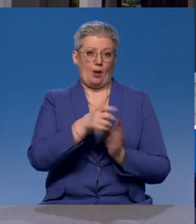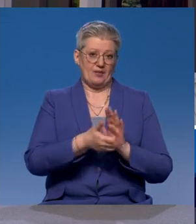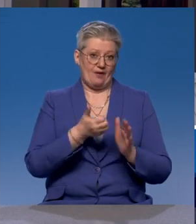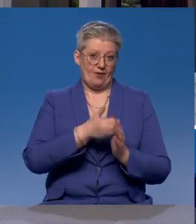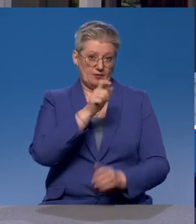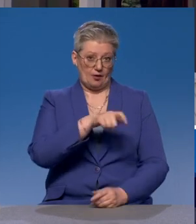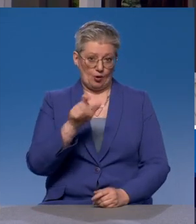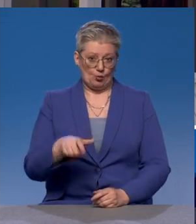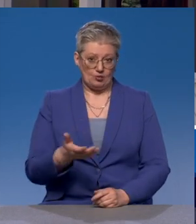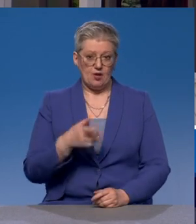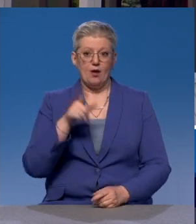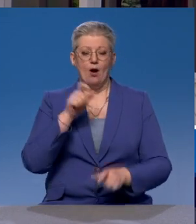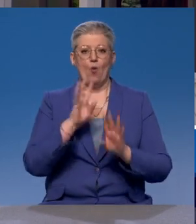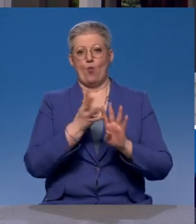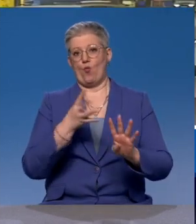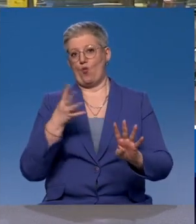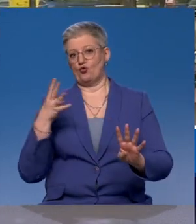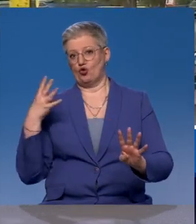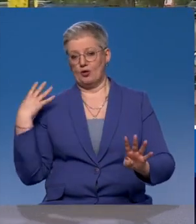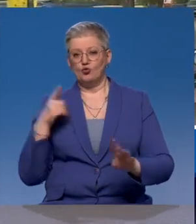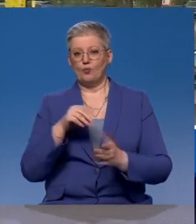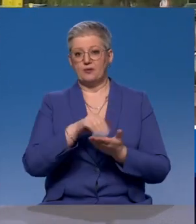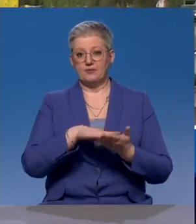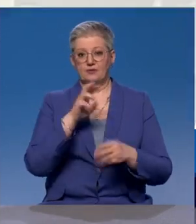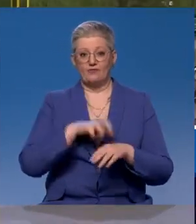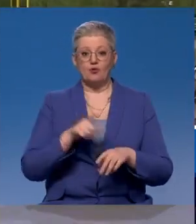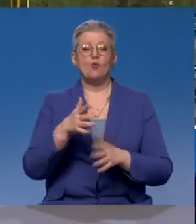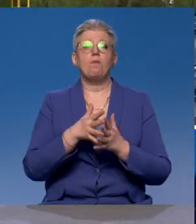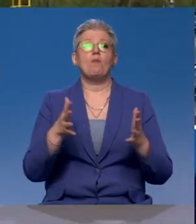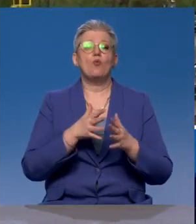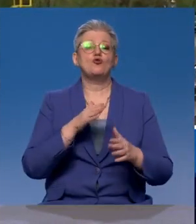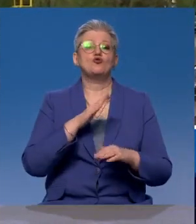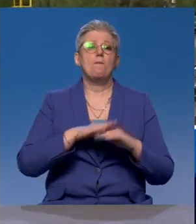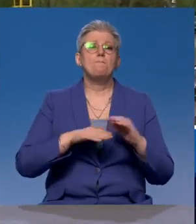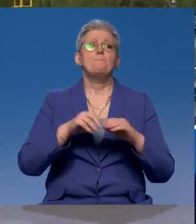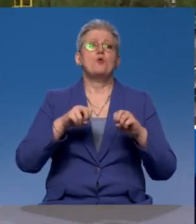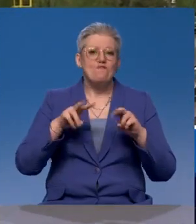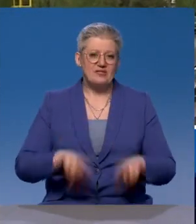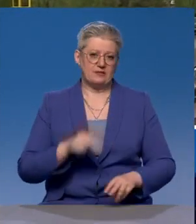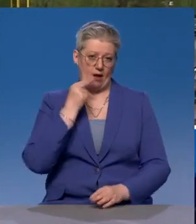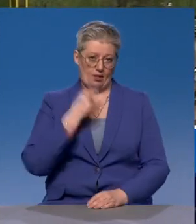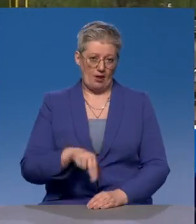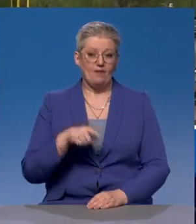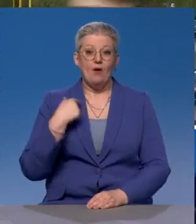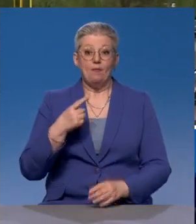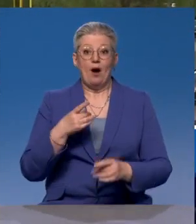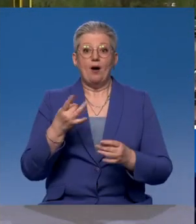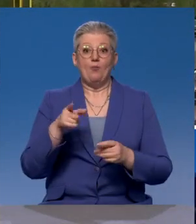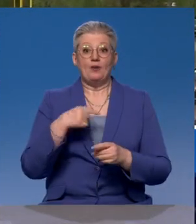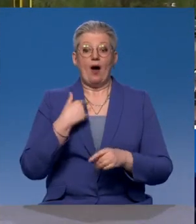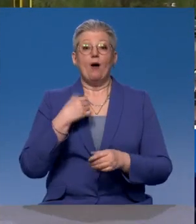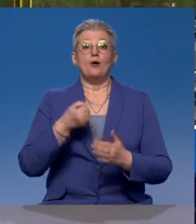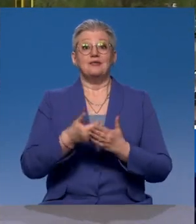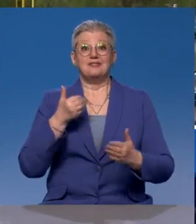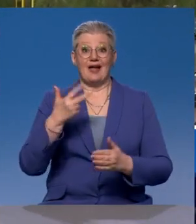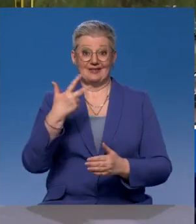утрам скапливается очередь для записи к врачу. Профессионалов побольше. Объясняю, что у меня было буквально за полчаса до того, как у меня пульс